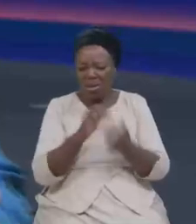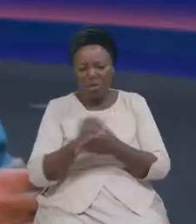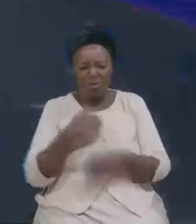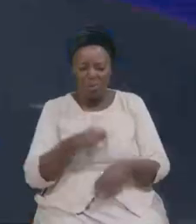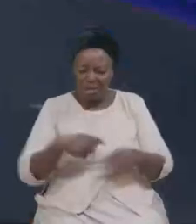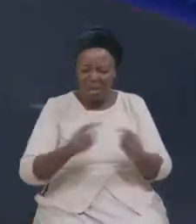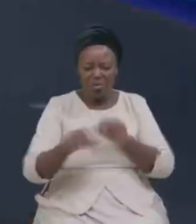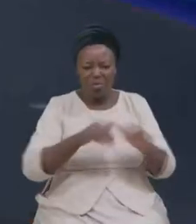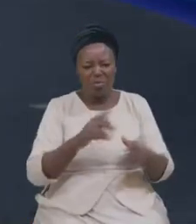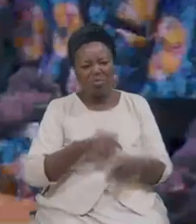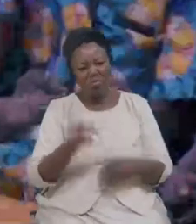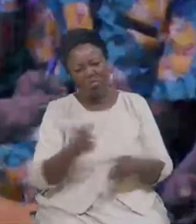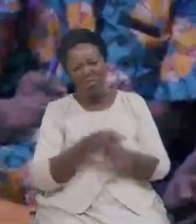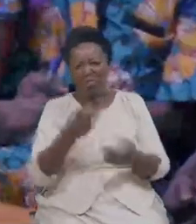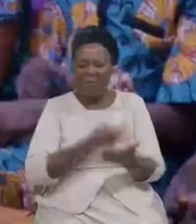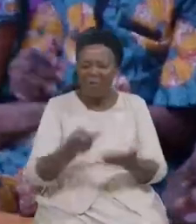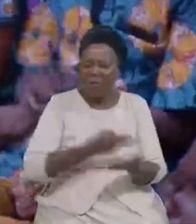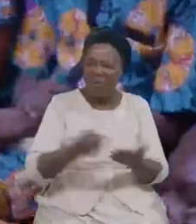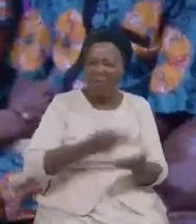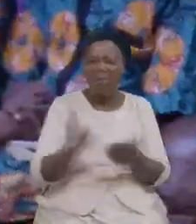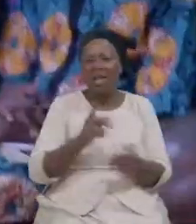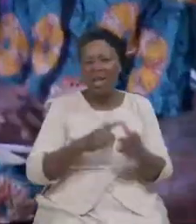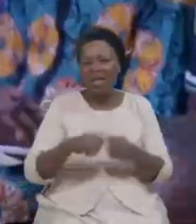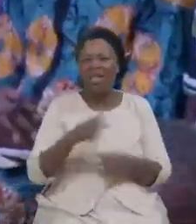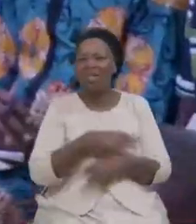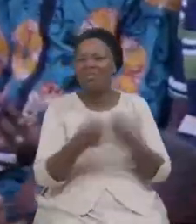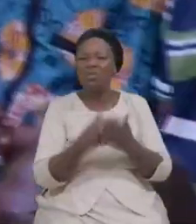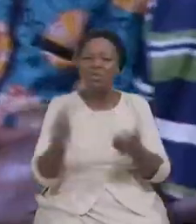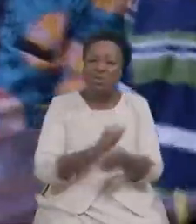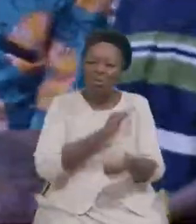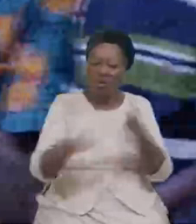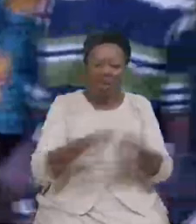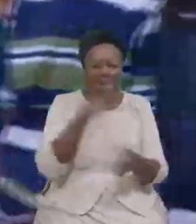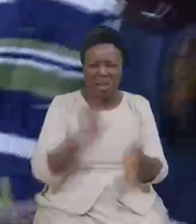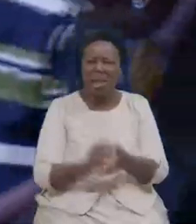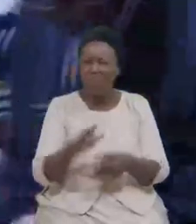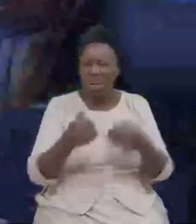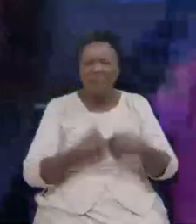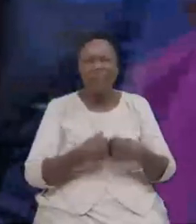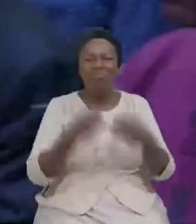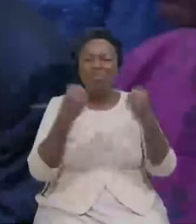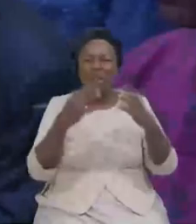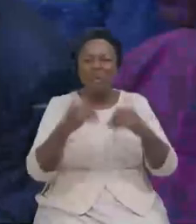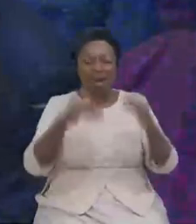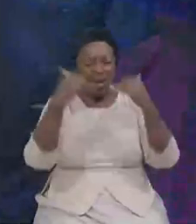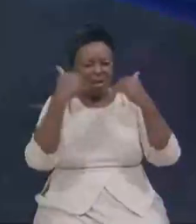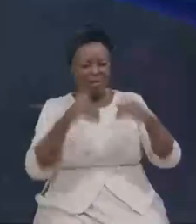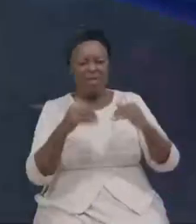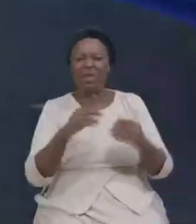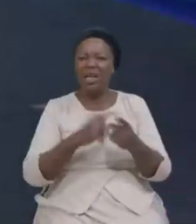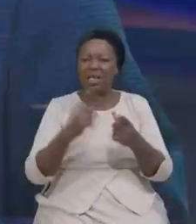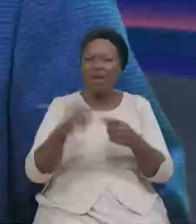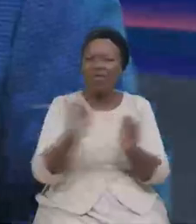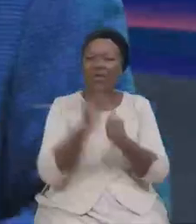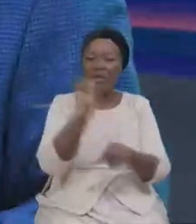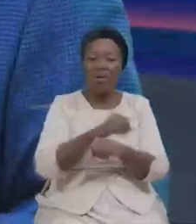faillit, tout s'effondre. Et nous avons tellement de limitations. Et nous avons un esprit vaincu.